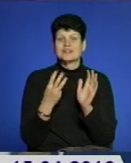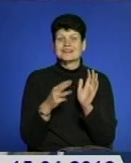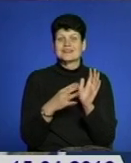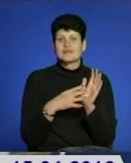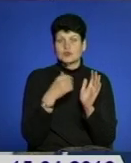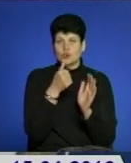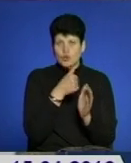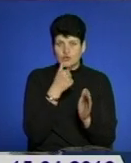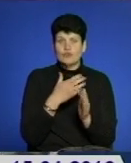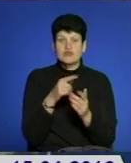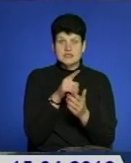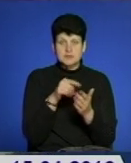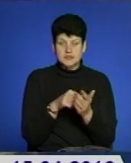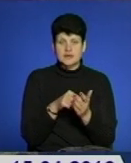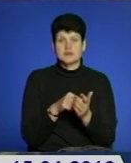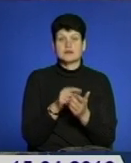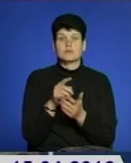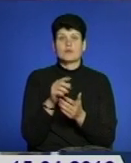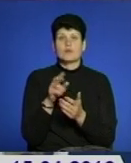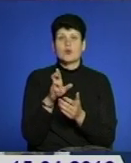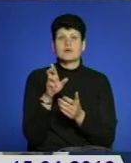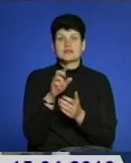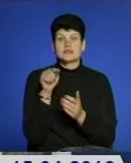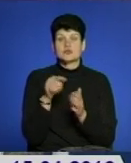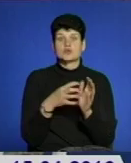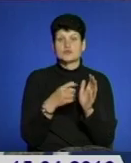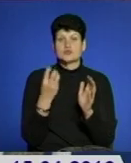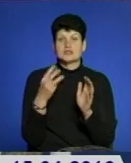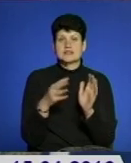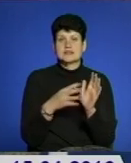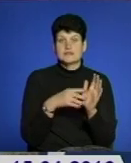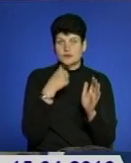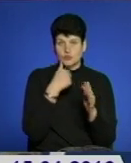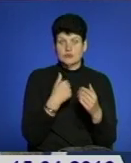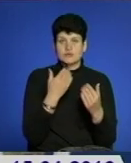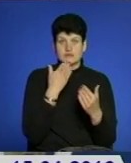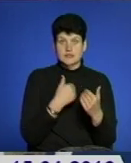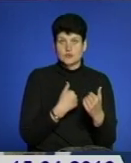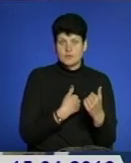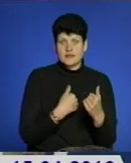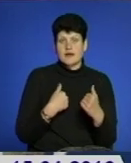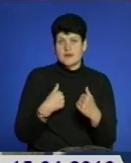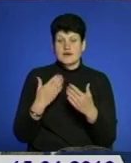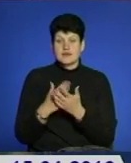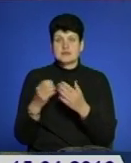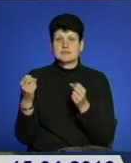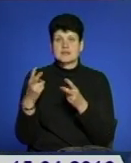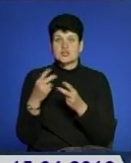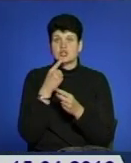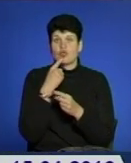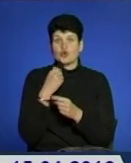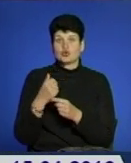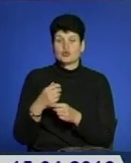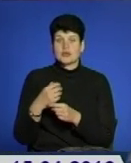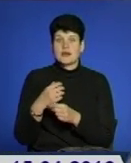у вас є питання по Бережанщині 1939 року, будь ласка, звертайтеся до мене. Так. А я є спеціалістом з Червоної армії